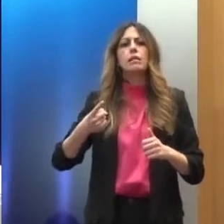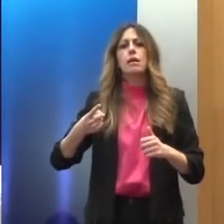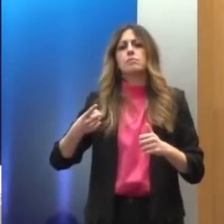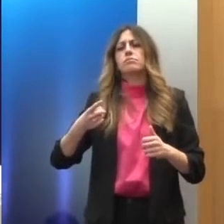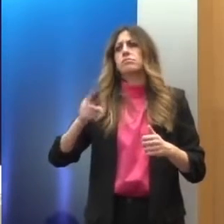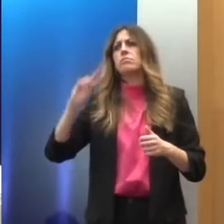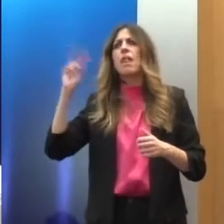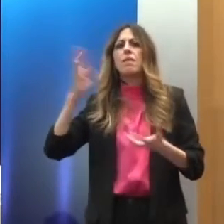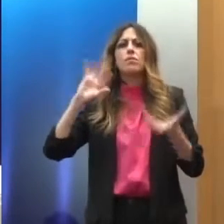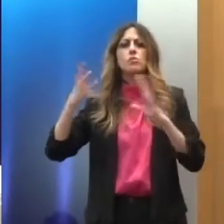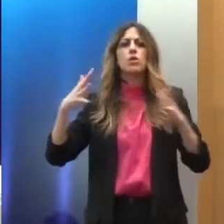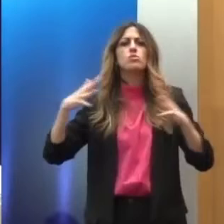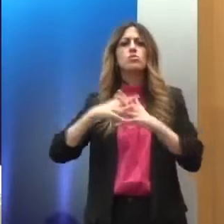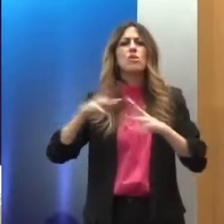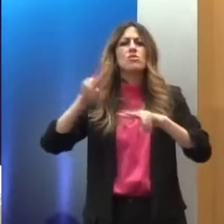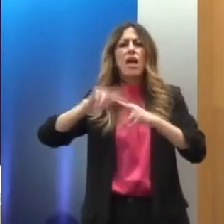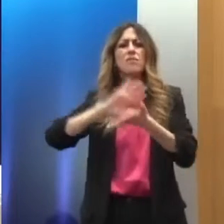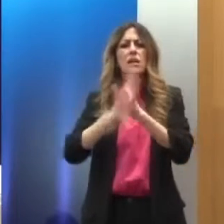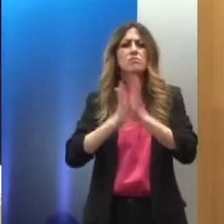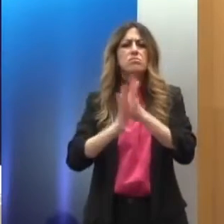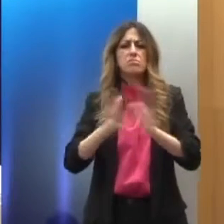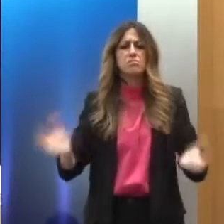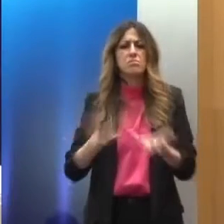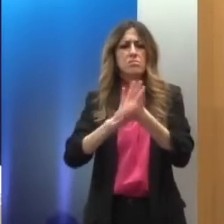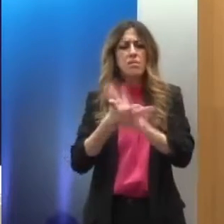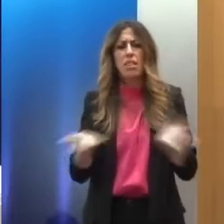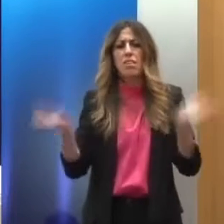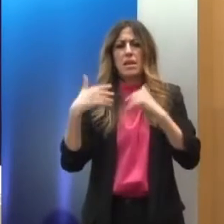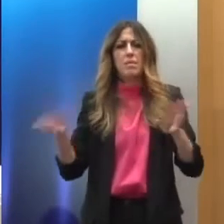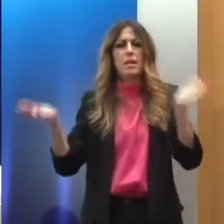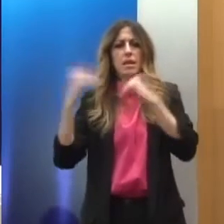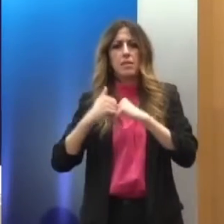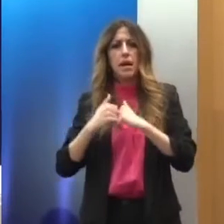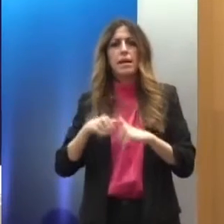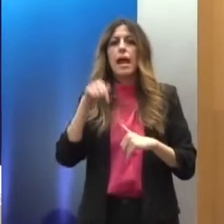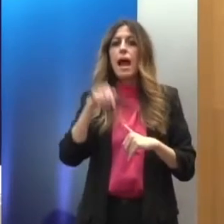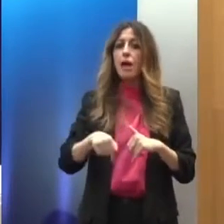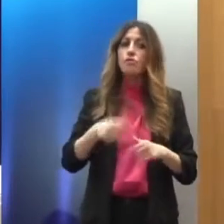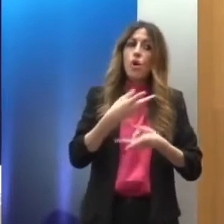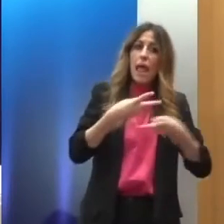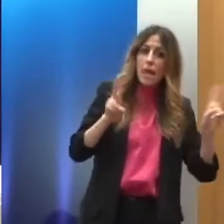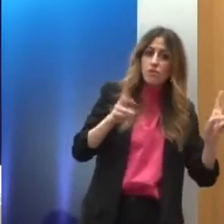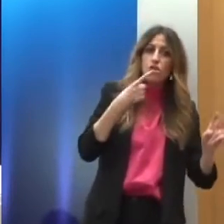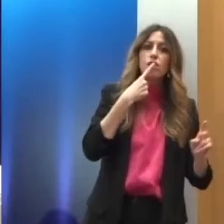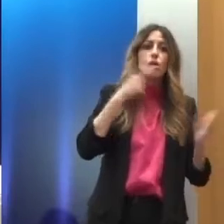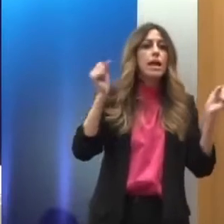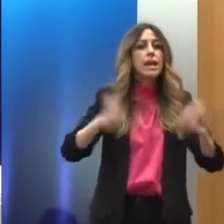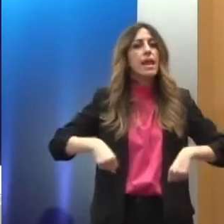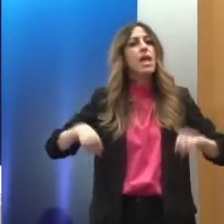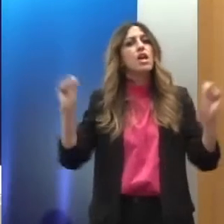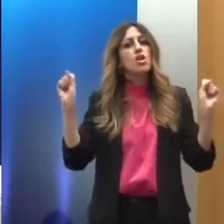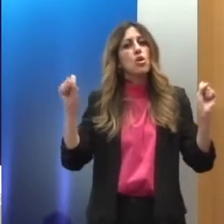είναι ένα θέμα αμφιλεγόμενο αν το συγκρίνει κανείς με την ελευθερία έκφρασης. Οπότε έχει